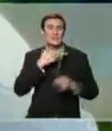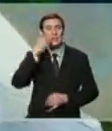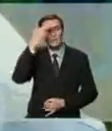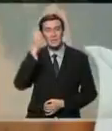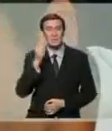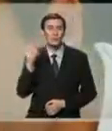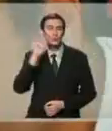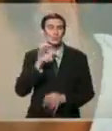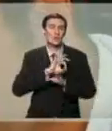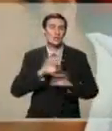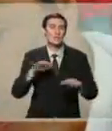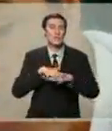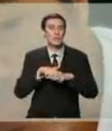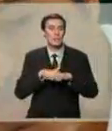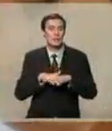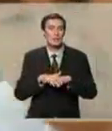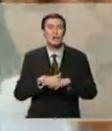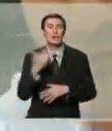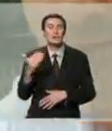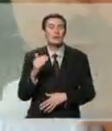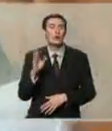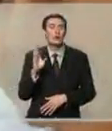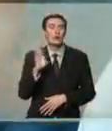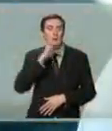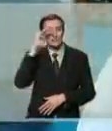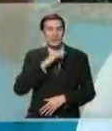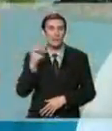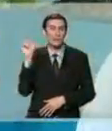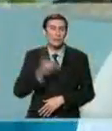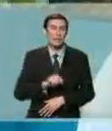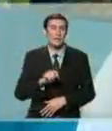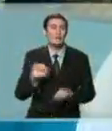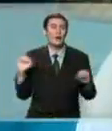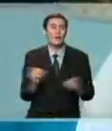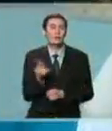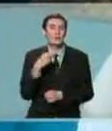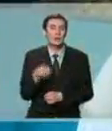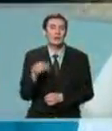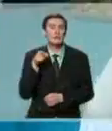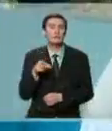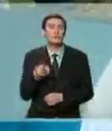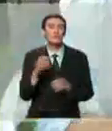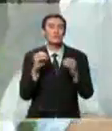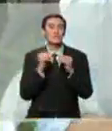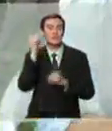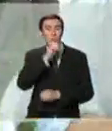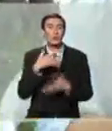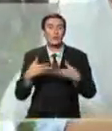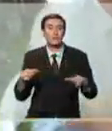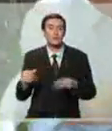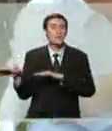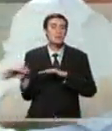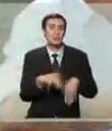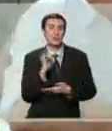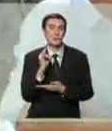делает успехи в математике. Пьер Луиджи Боненте и его супруга приехали за сыном в холодный декабрь 2010-го, а весной забрали